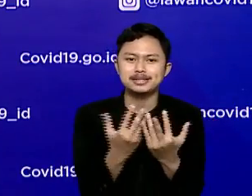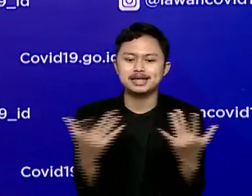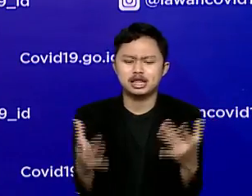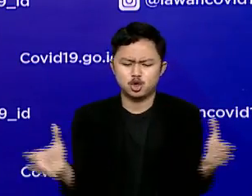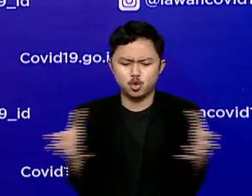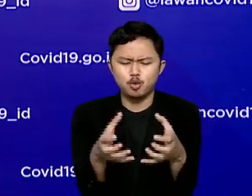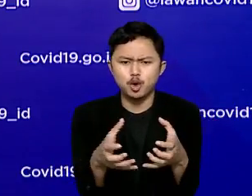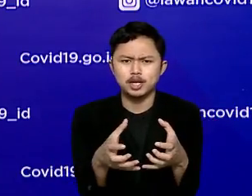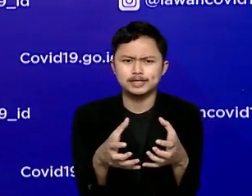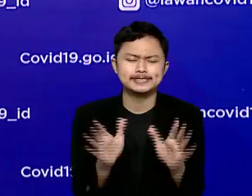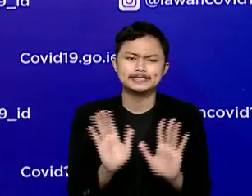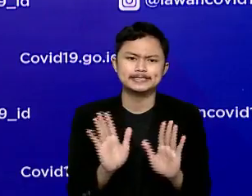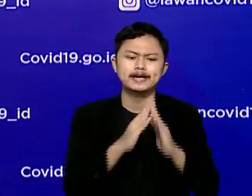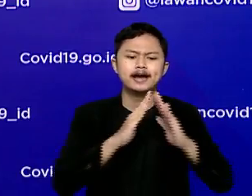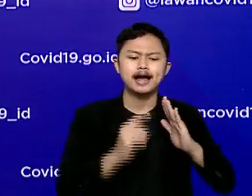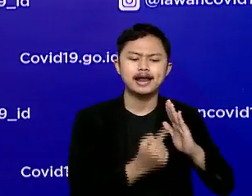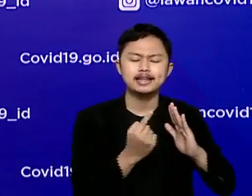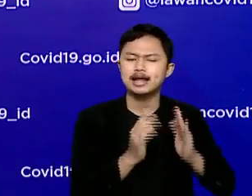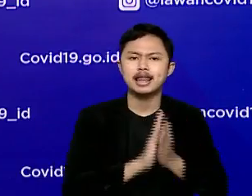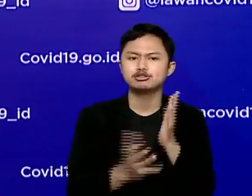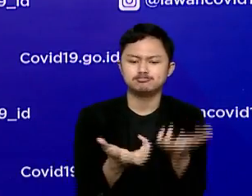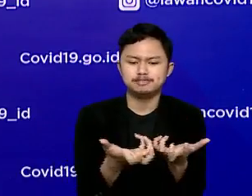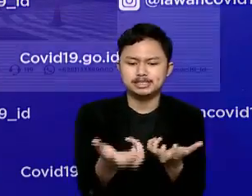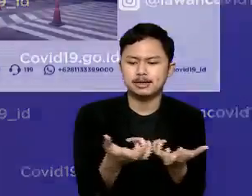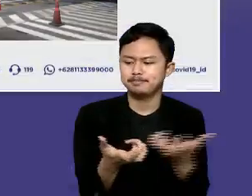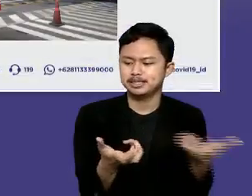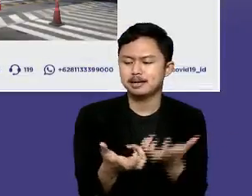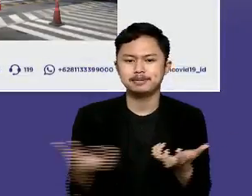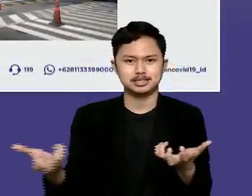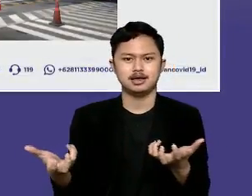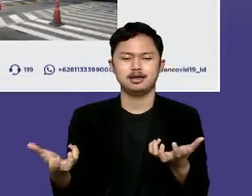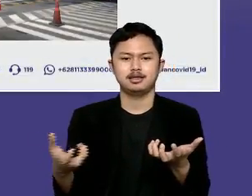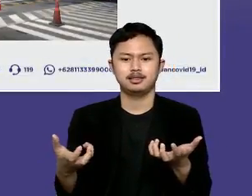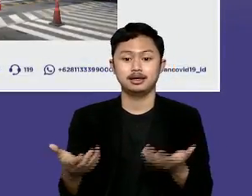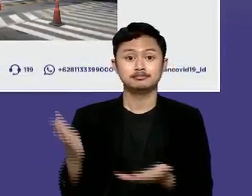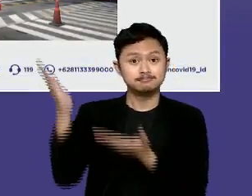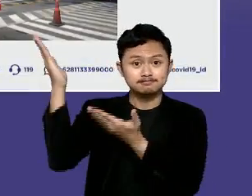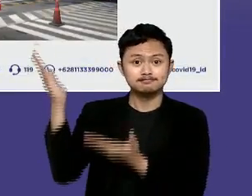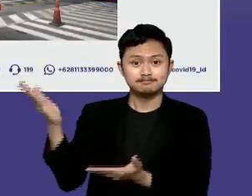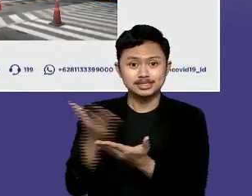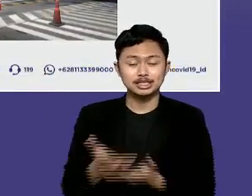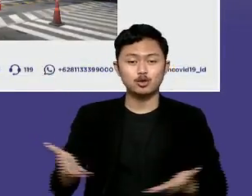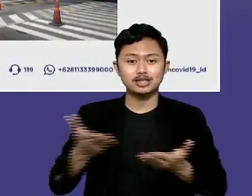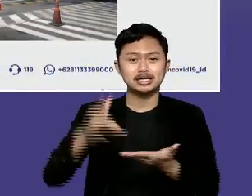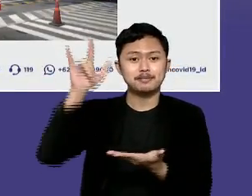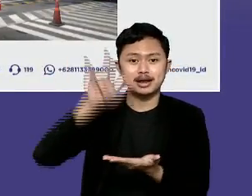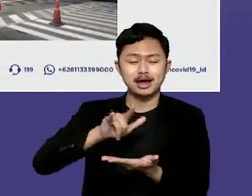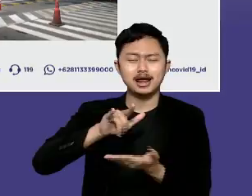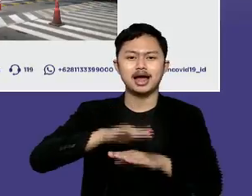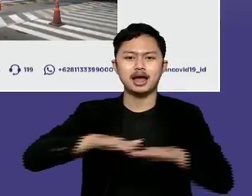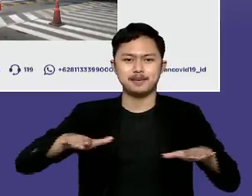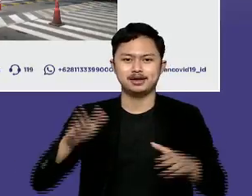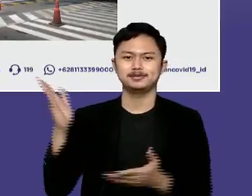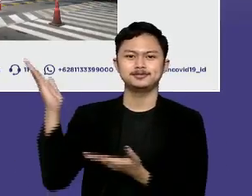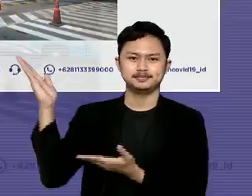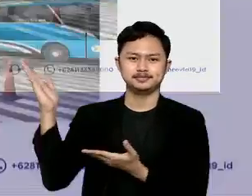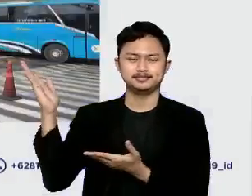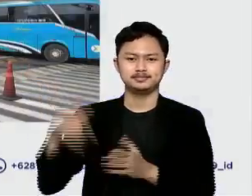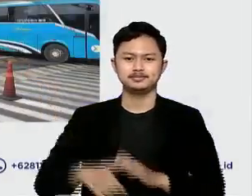mungkin. Hasil pantauan pagi ini menunjukkan kondisi Bandara Soekarno-Hatta cukup kondusif dan